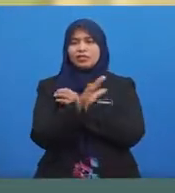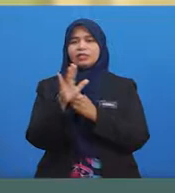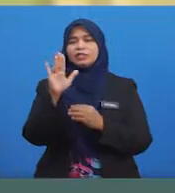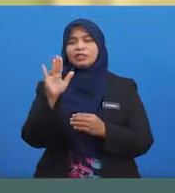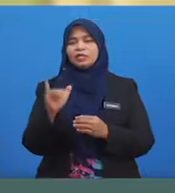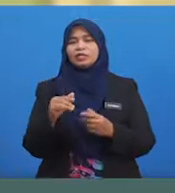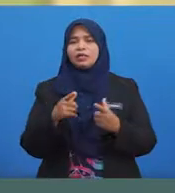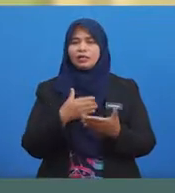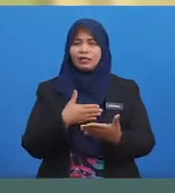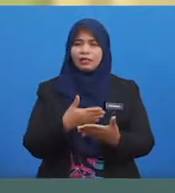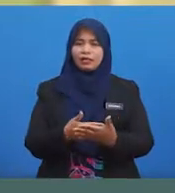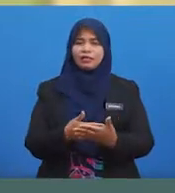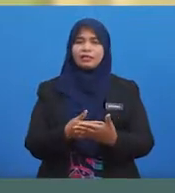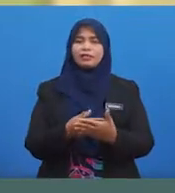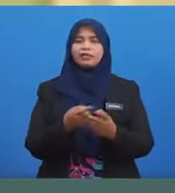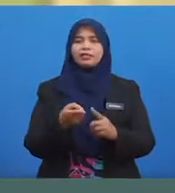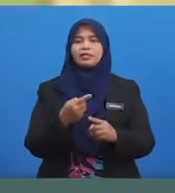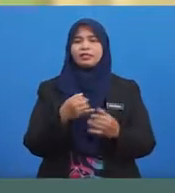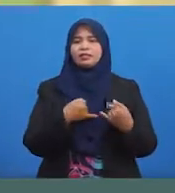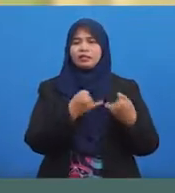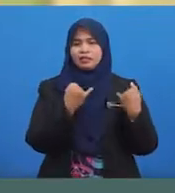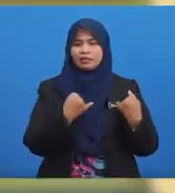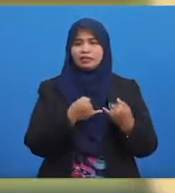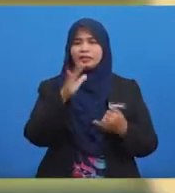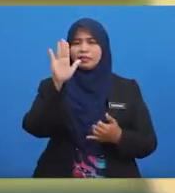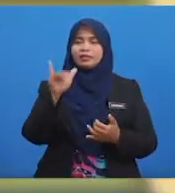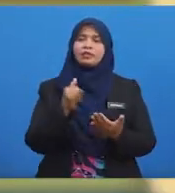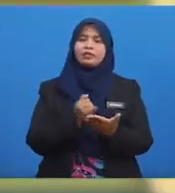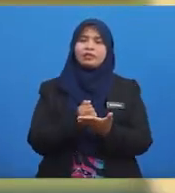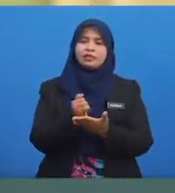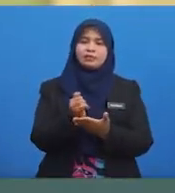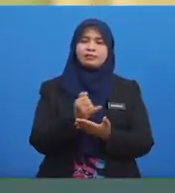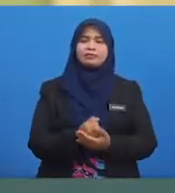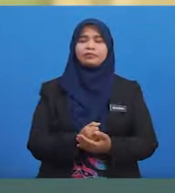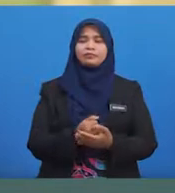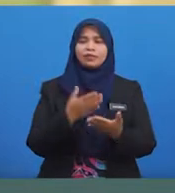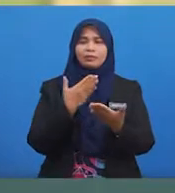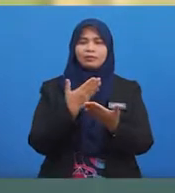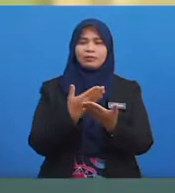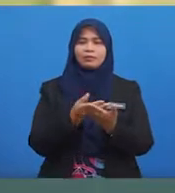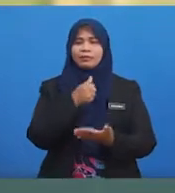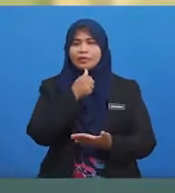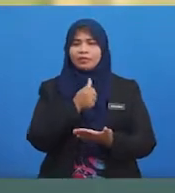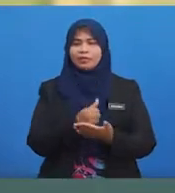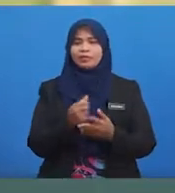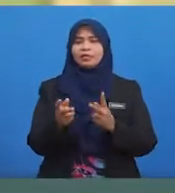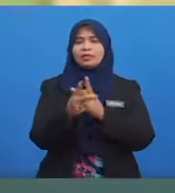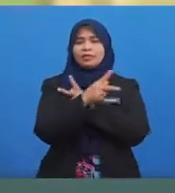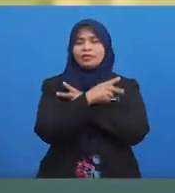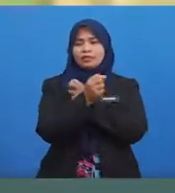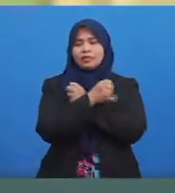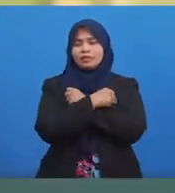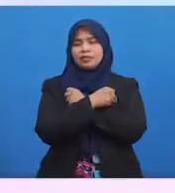lahir dari Baddest hati yang ikhlas baik nilai kasih sayang mempunyai